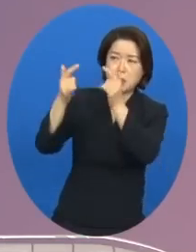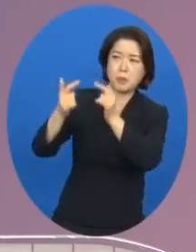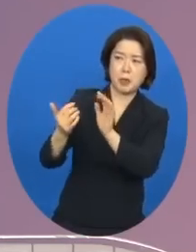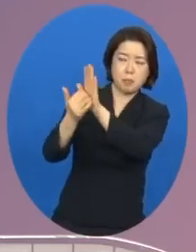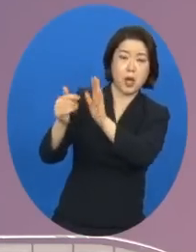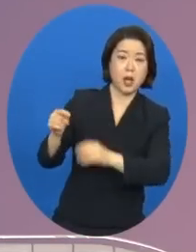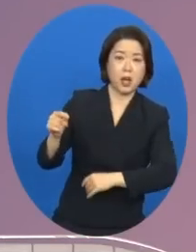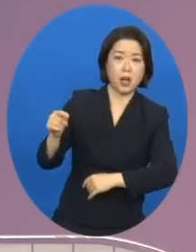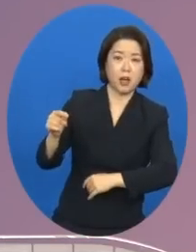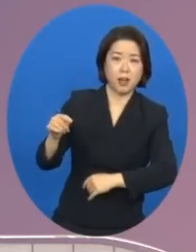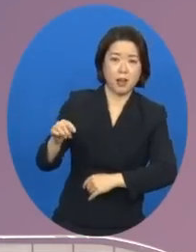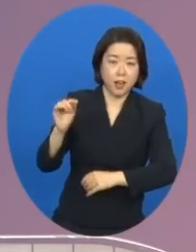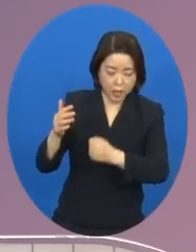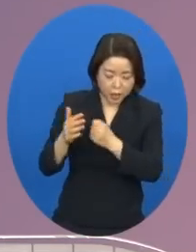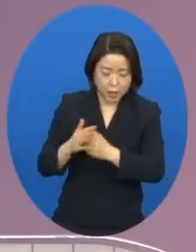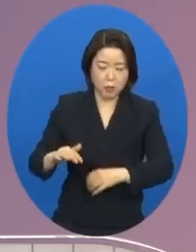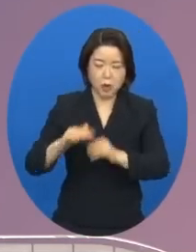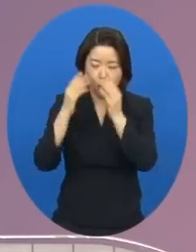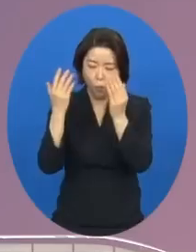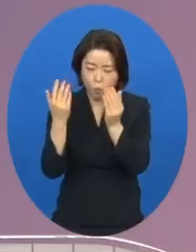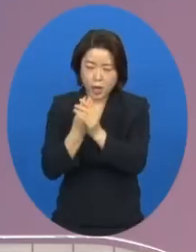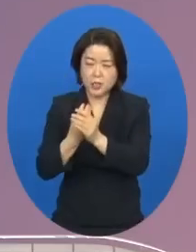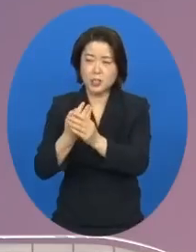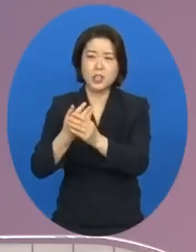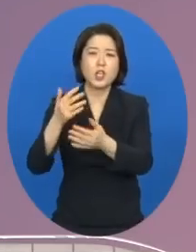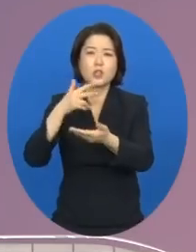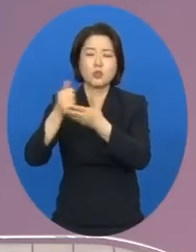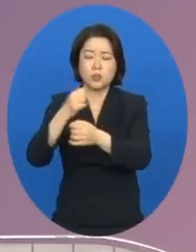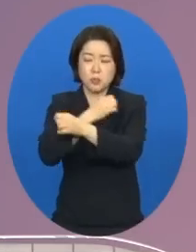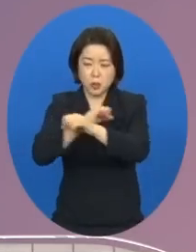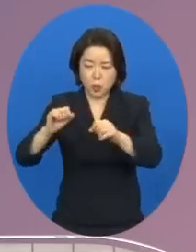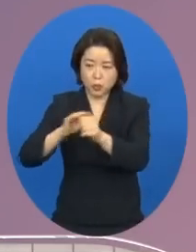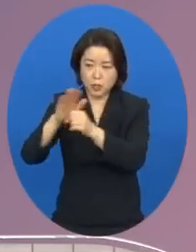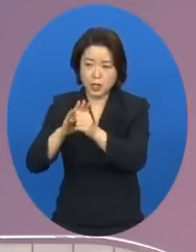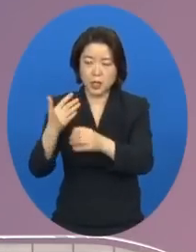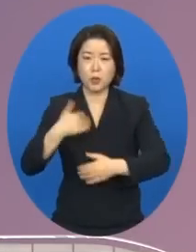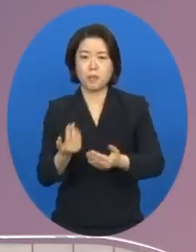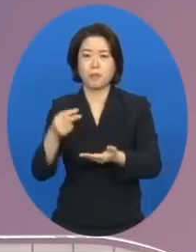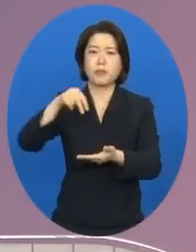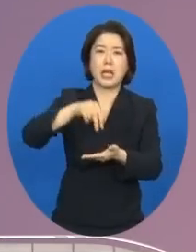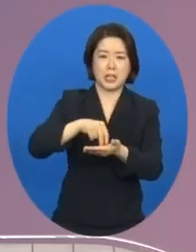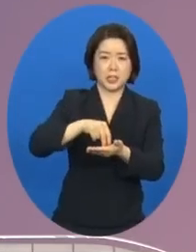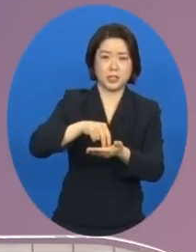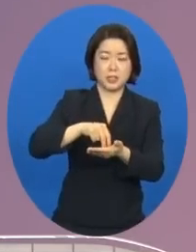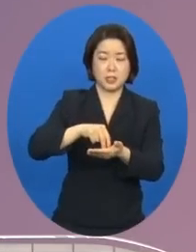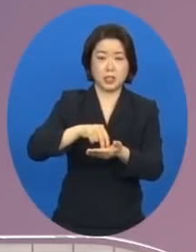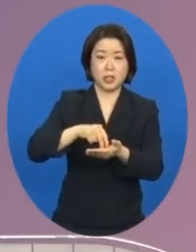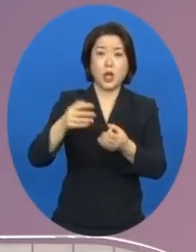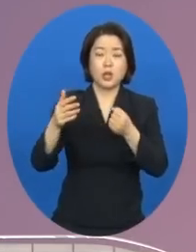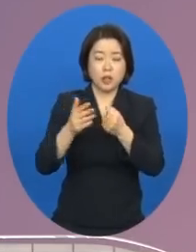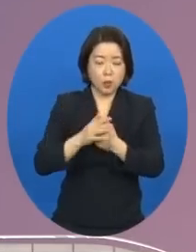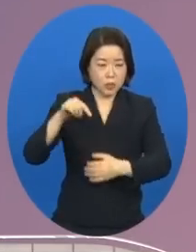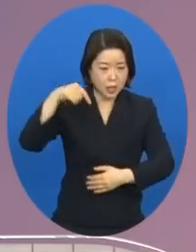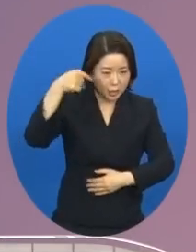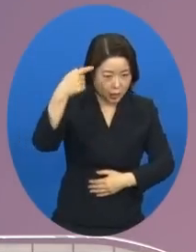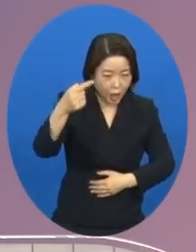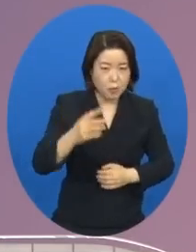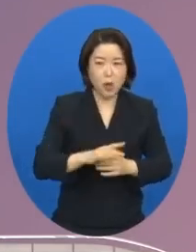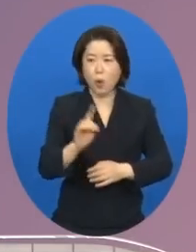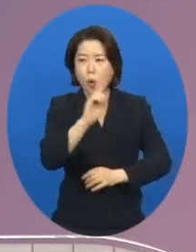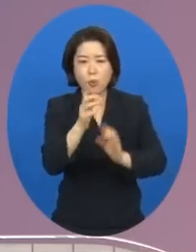전적으로 주님의 용서와 사랑으로 다시 세움을 받았으니 베드로는 그 다음에 어떤 사람도